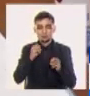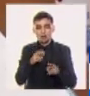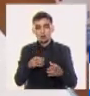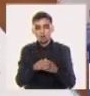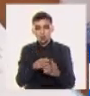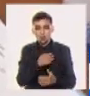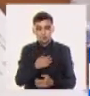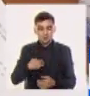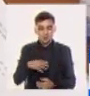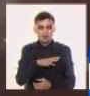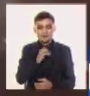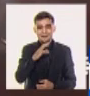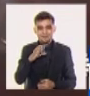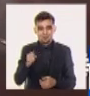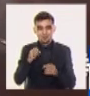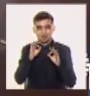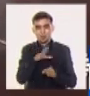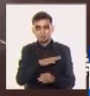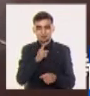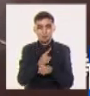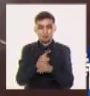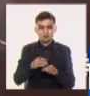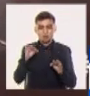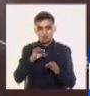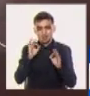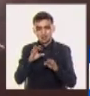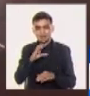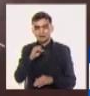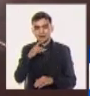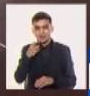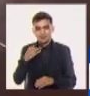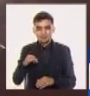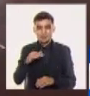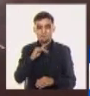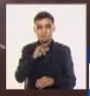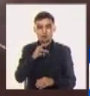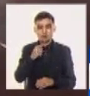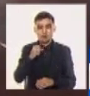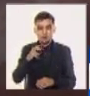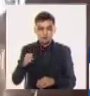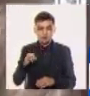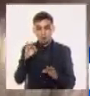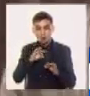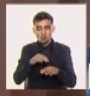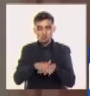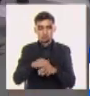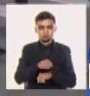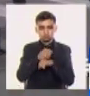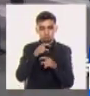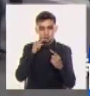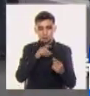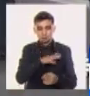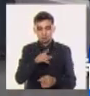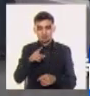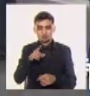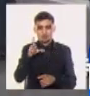Ева Меркачева рассказала агентству ТАСС, что им запретили рассказывать Сергею Фургалу об акциях в регионе. Она уточнила, что чиновник сидит